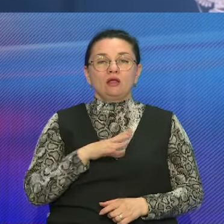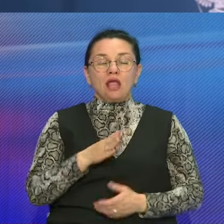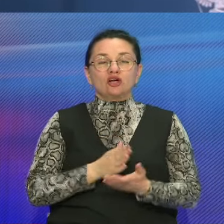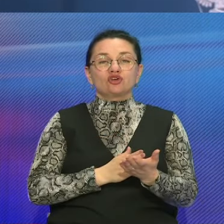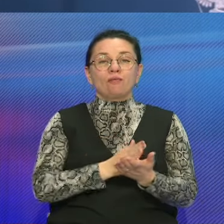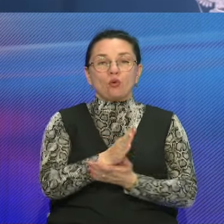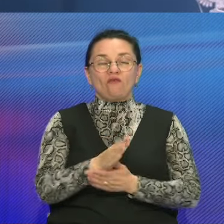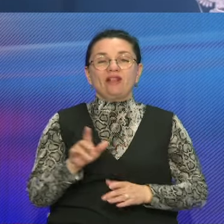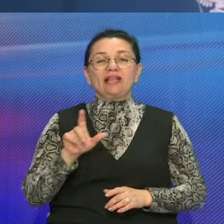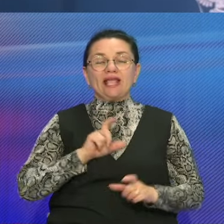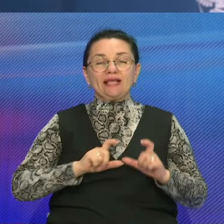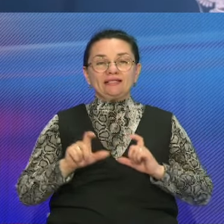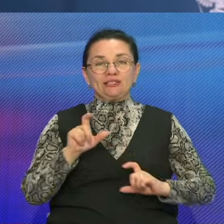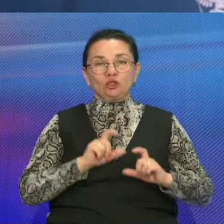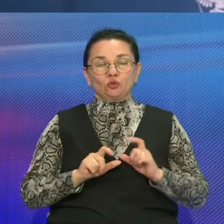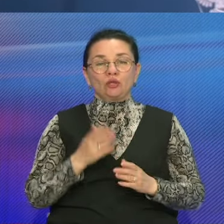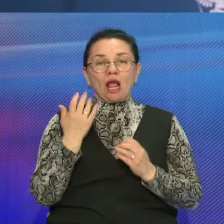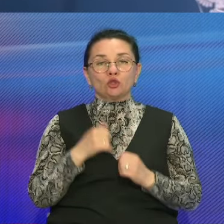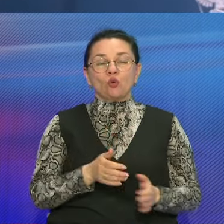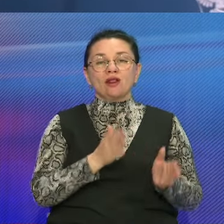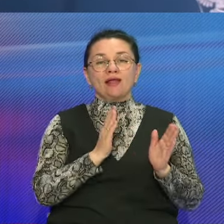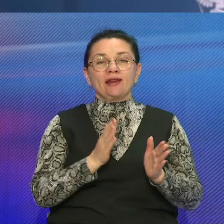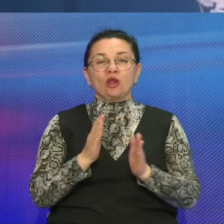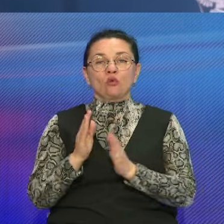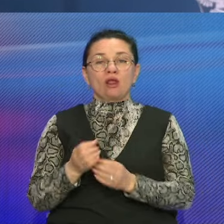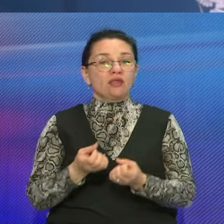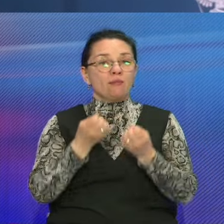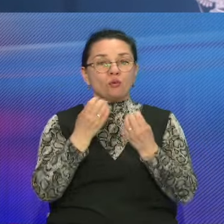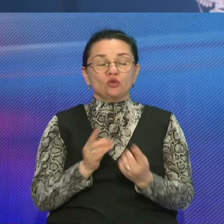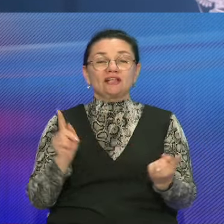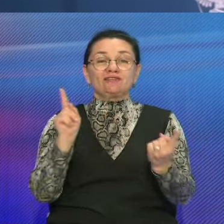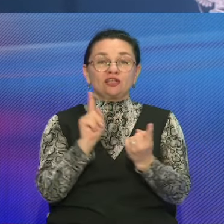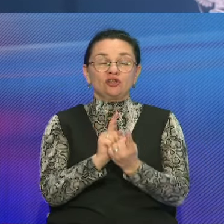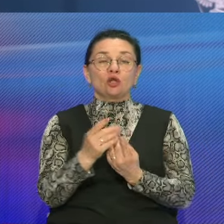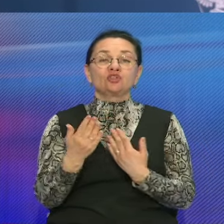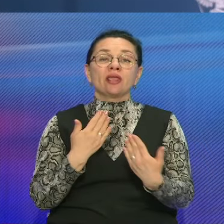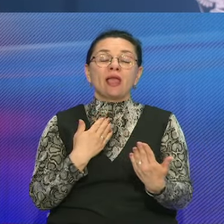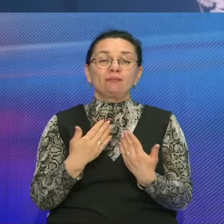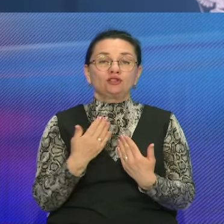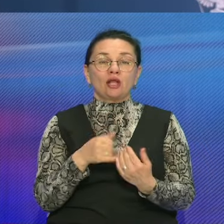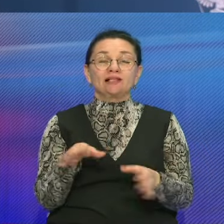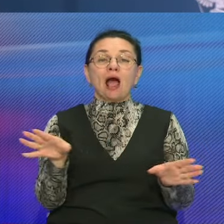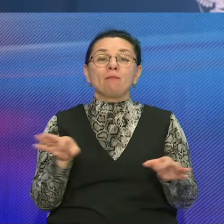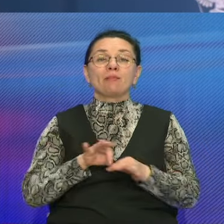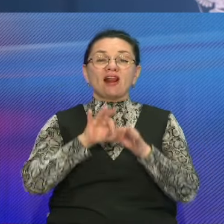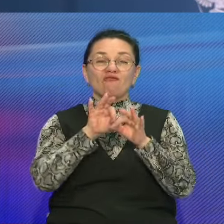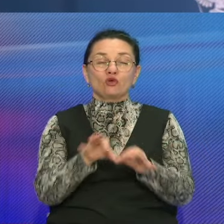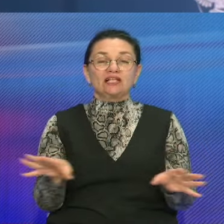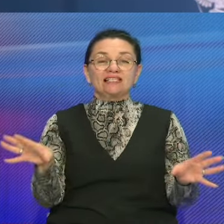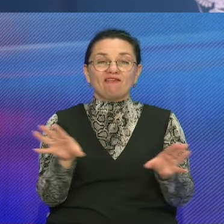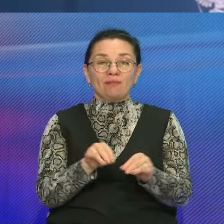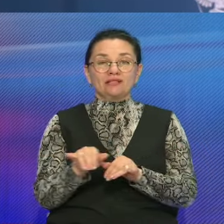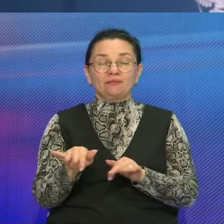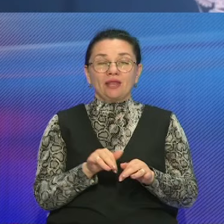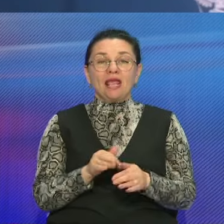институты, ведомства, которые регулярно не просто встречаются и общаются, а проводят совместные мероприятия, имеют совместные